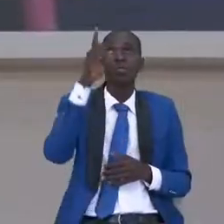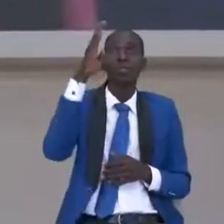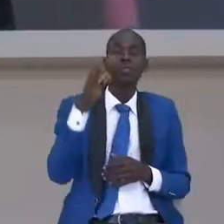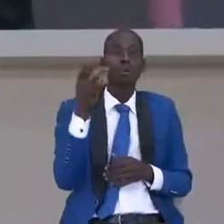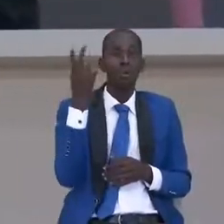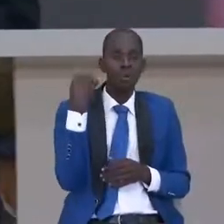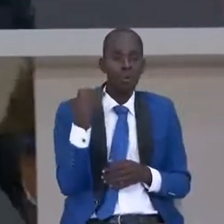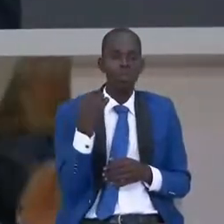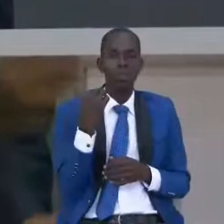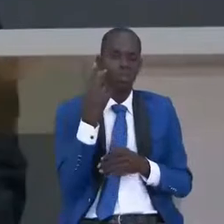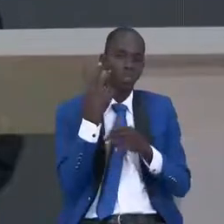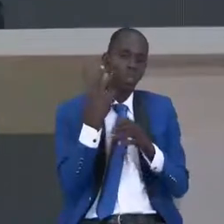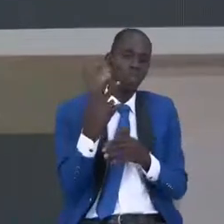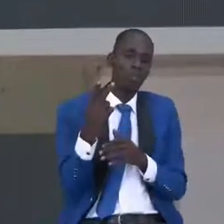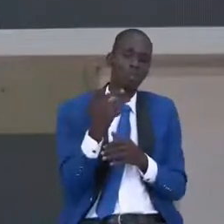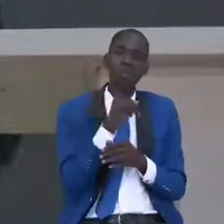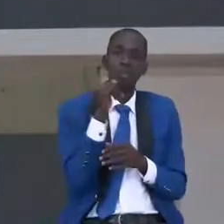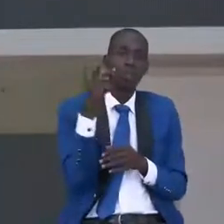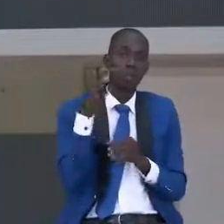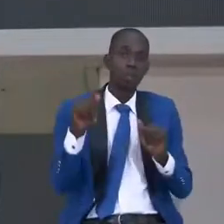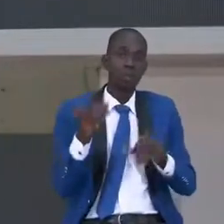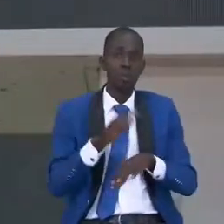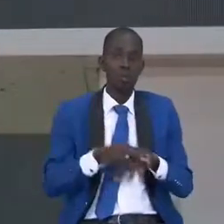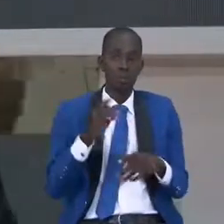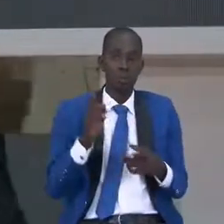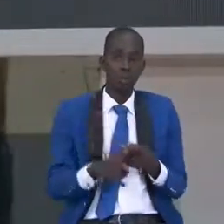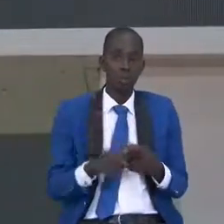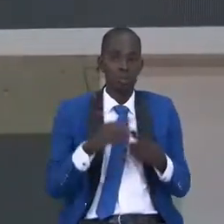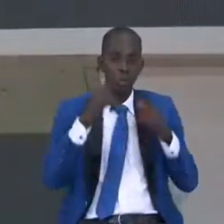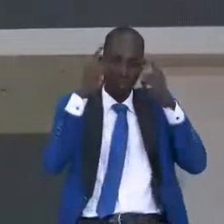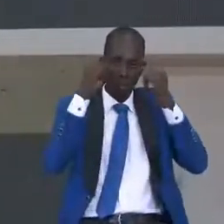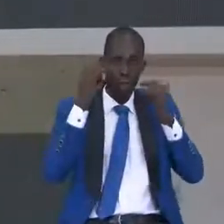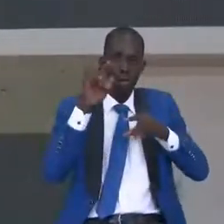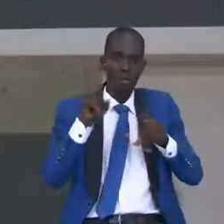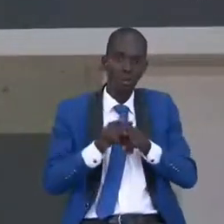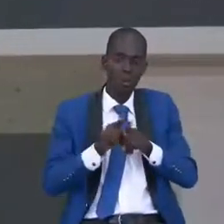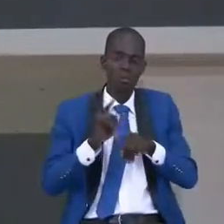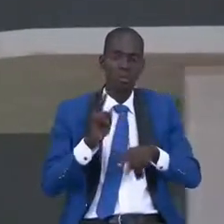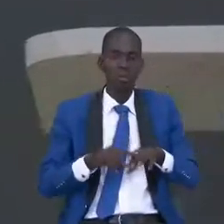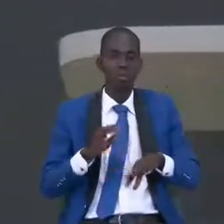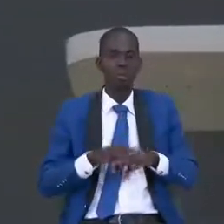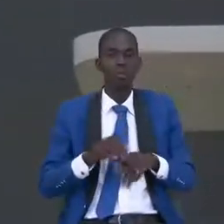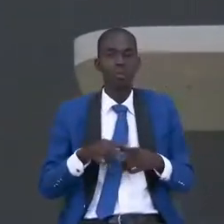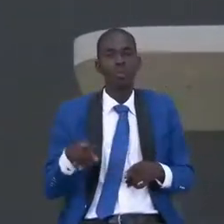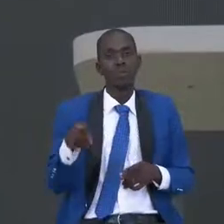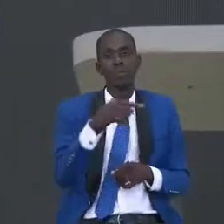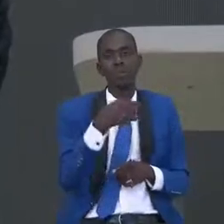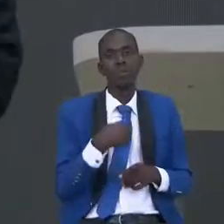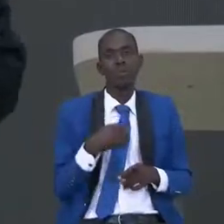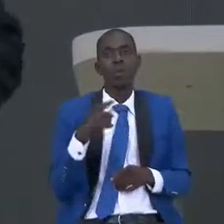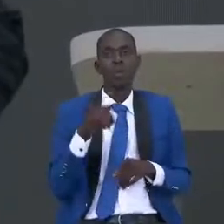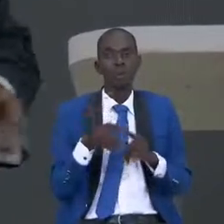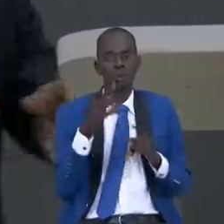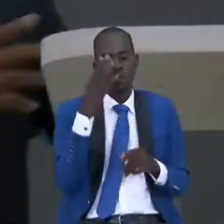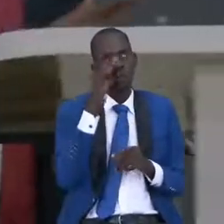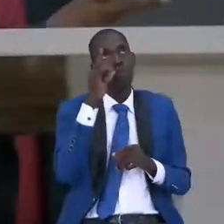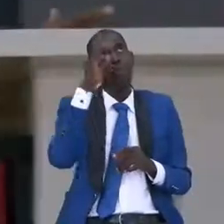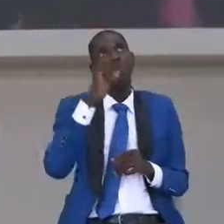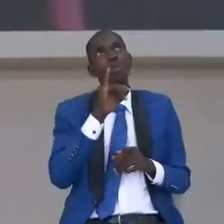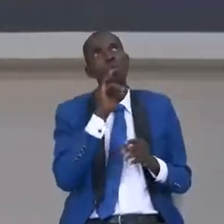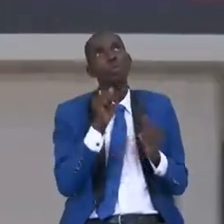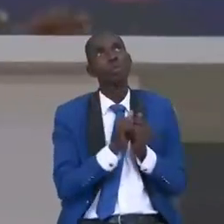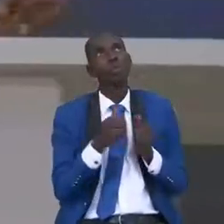lui, comme il est aussi invisible pour toi. Mais il savait que Dieu était avec moi ici. Et